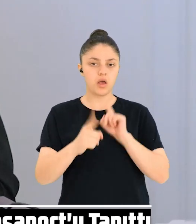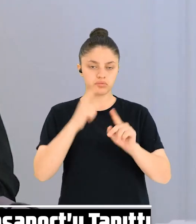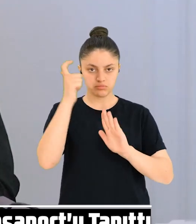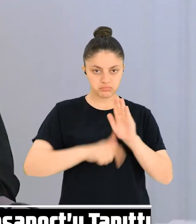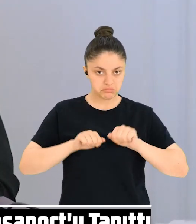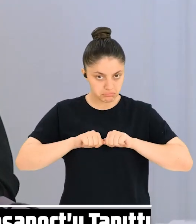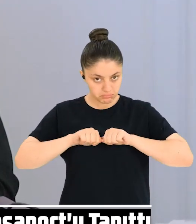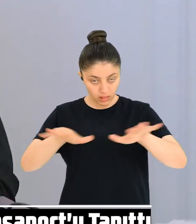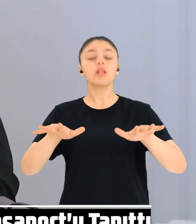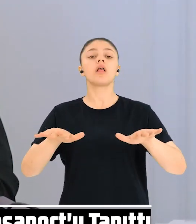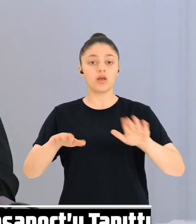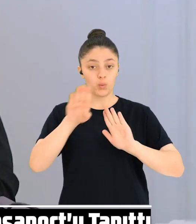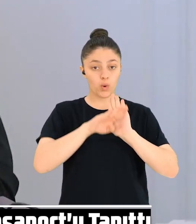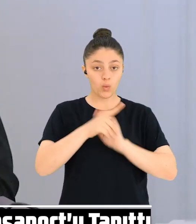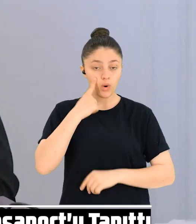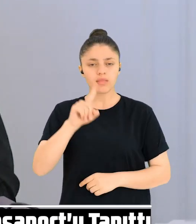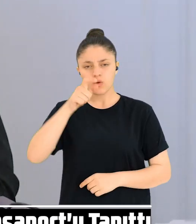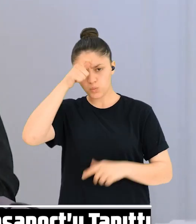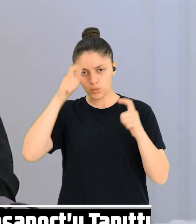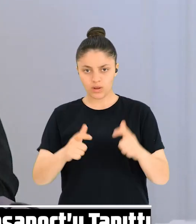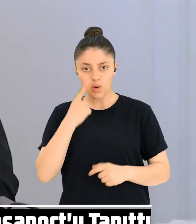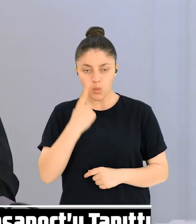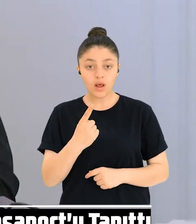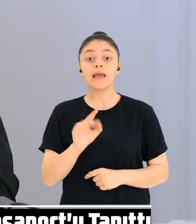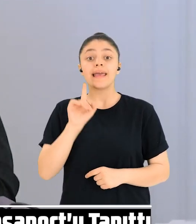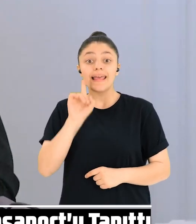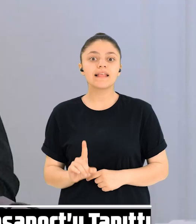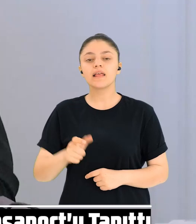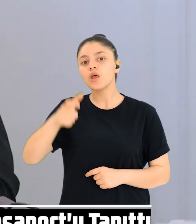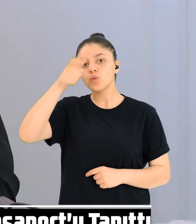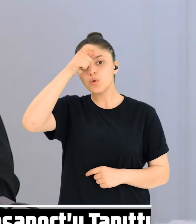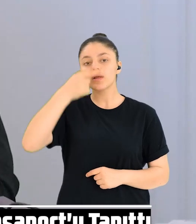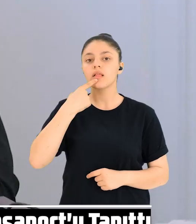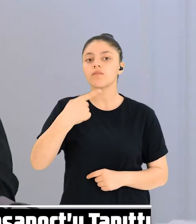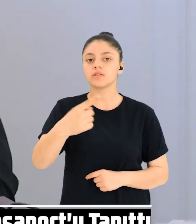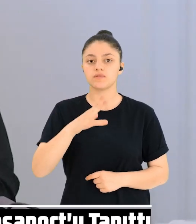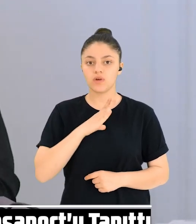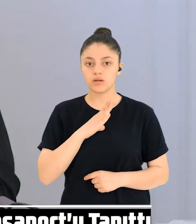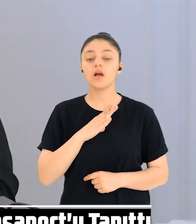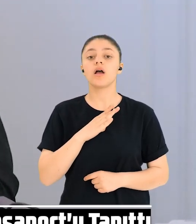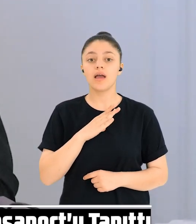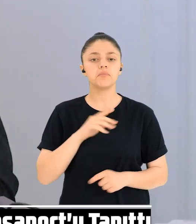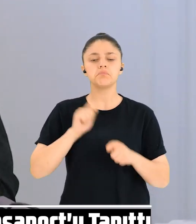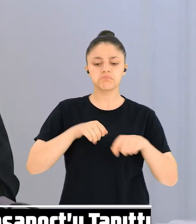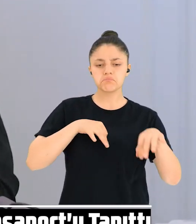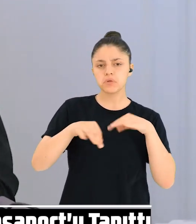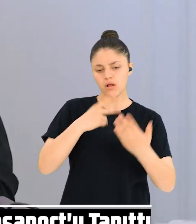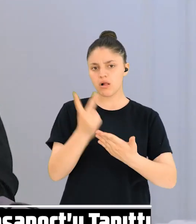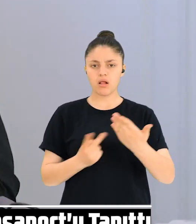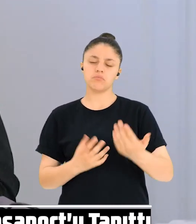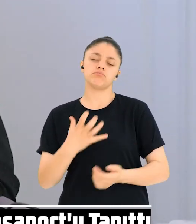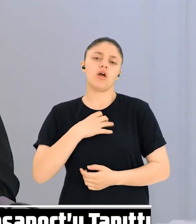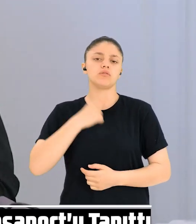talimatname yayınlandı ve artık Türkiye yerine ilk kez Türkiye ifadesi kullanılacak. Yine tasarımı özgün bir